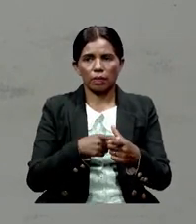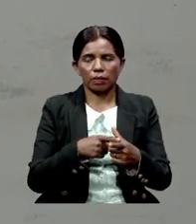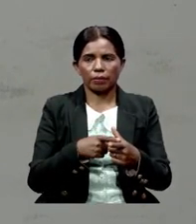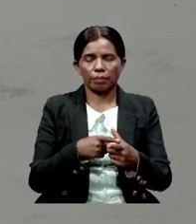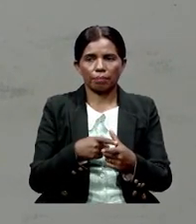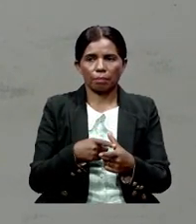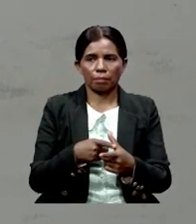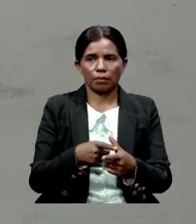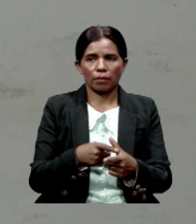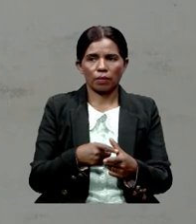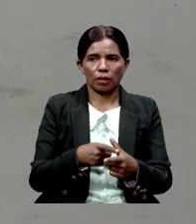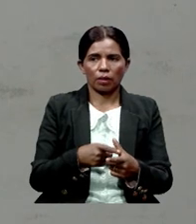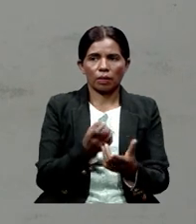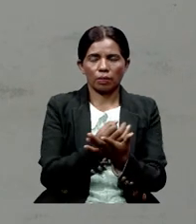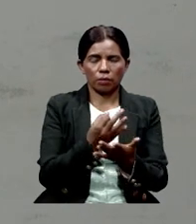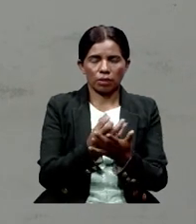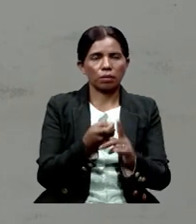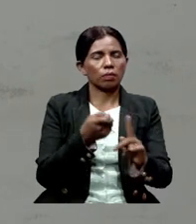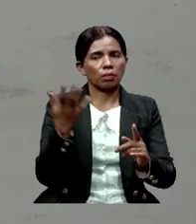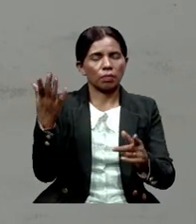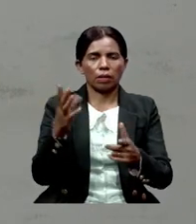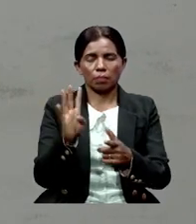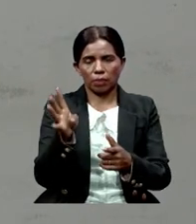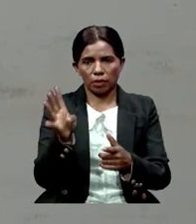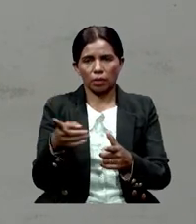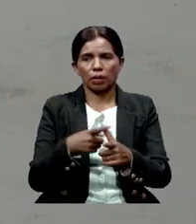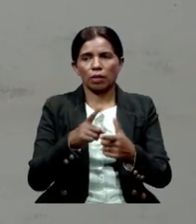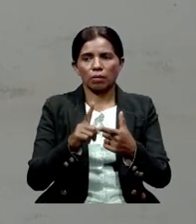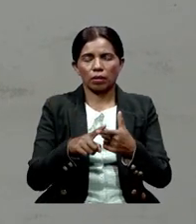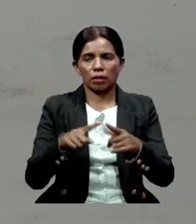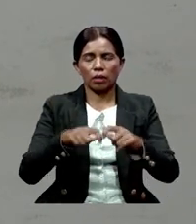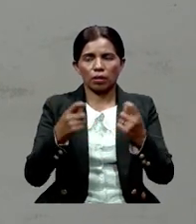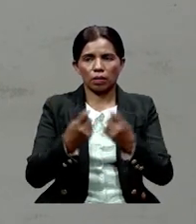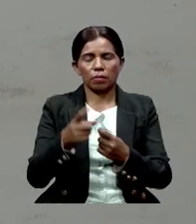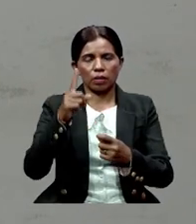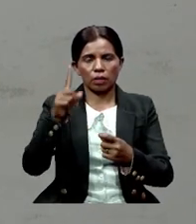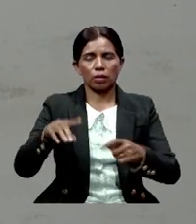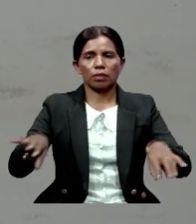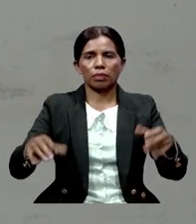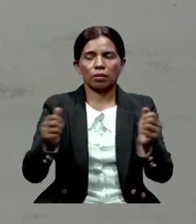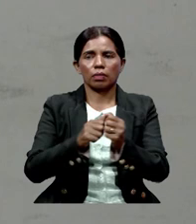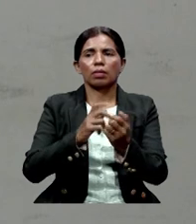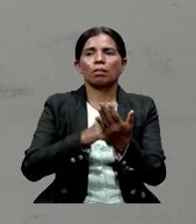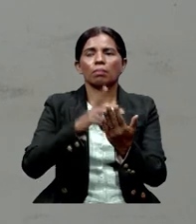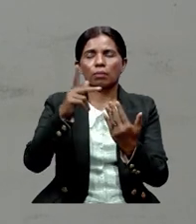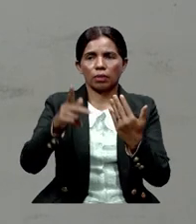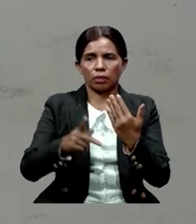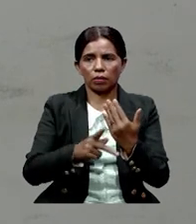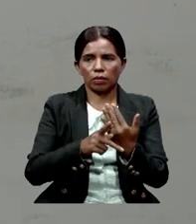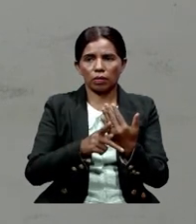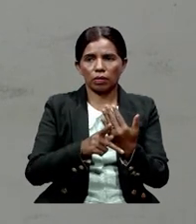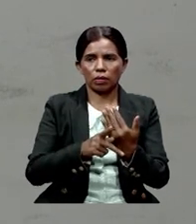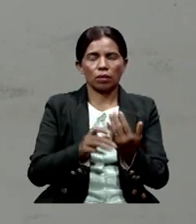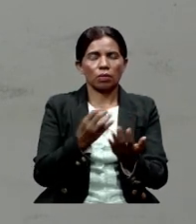be kontrato fungus ne be mais ne ba mai beta staff tipu ida fali mak mai kontrato mai si programa divisão fungus